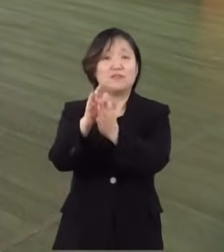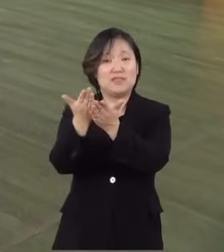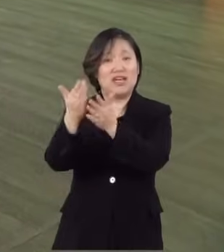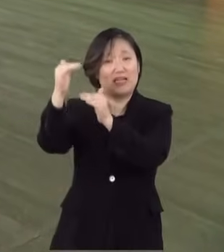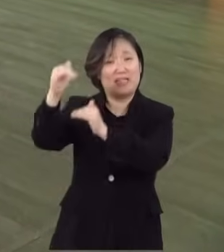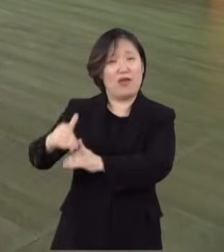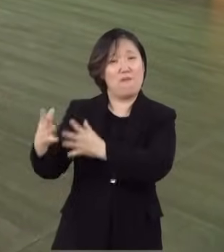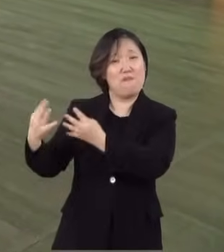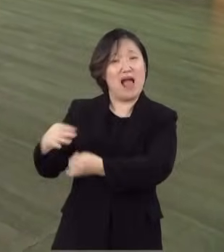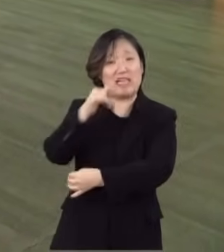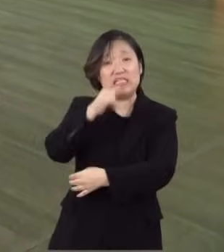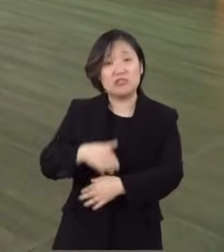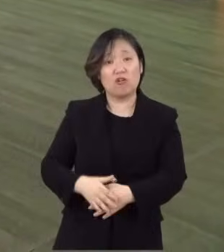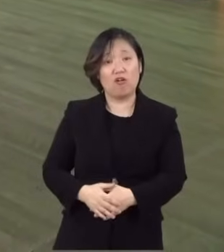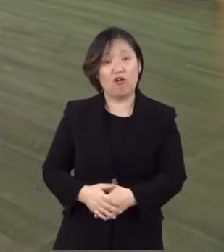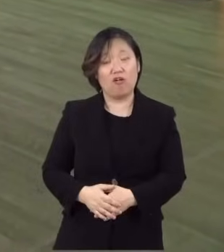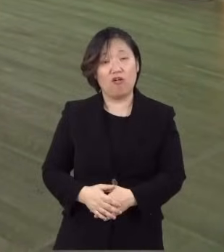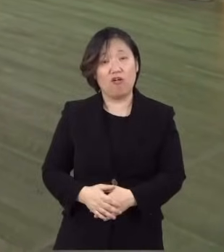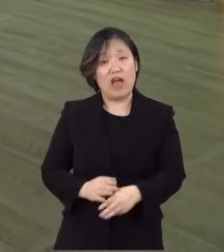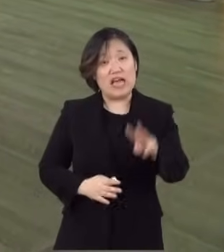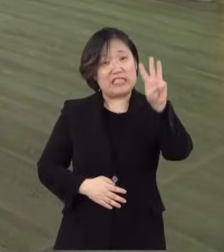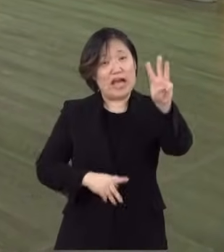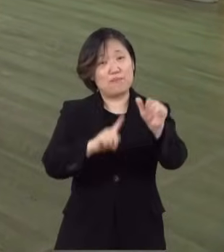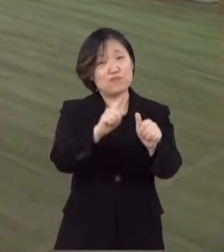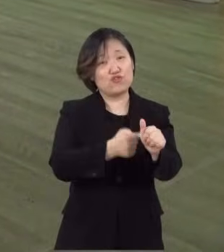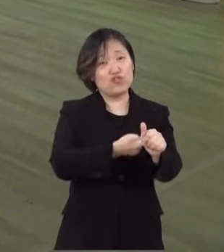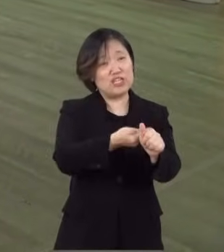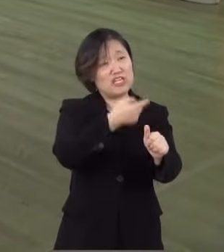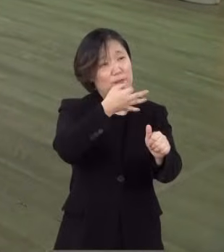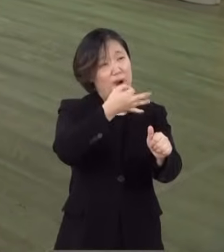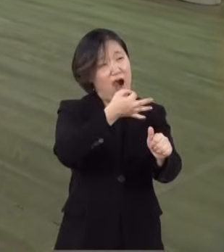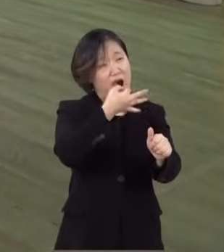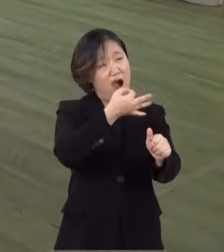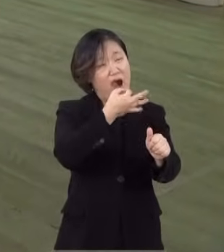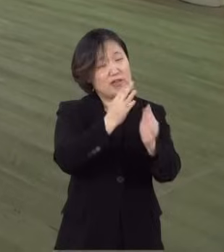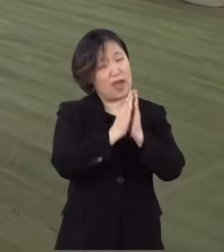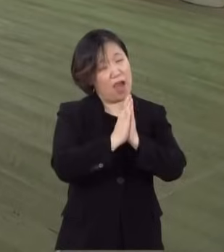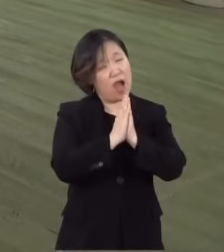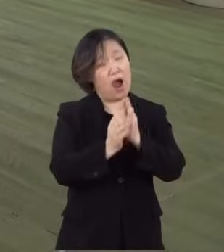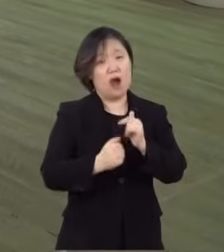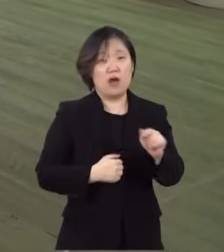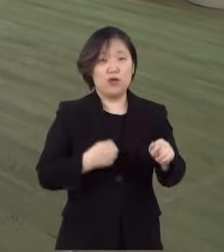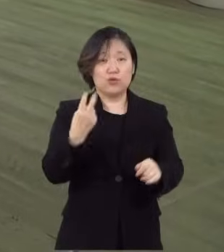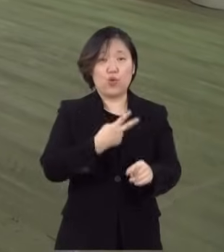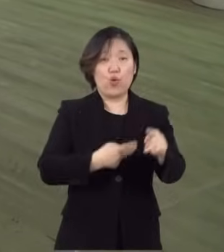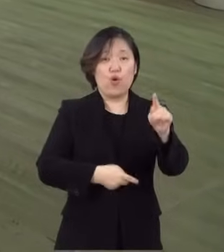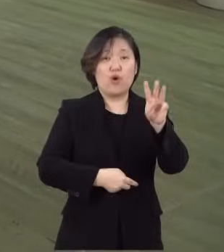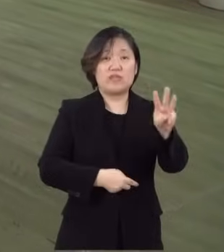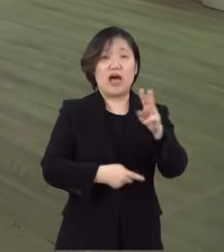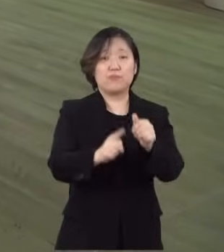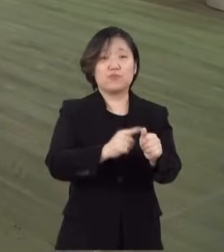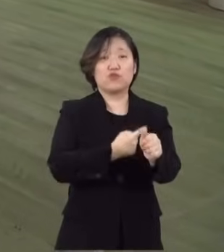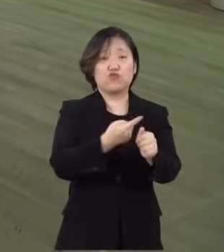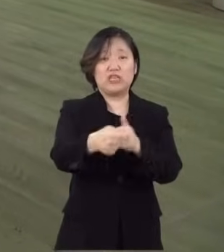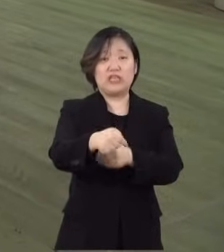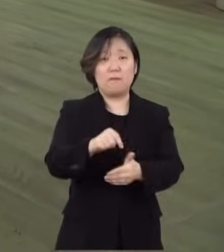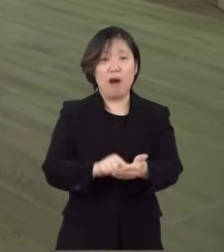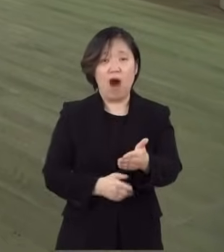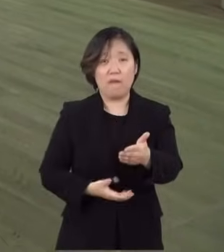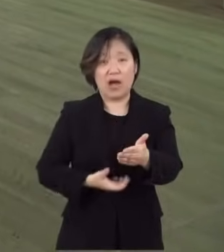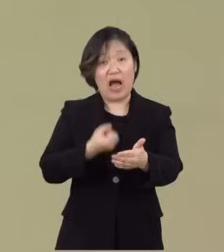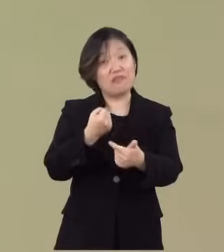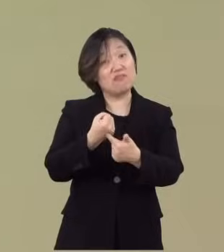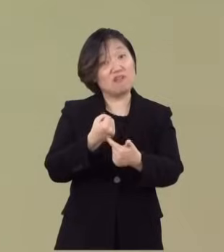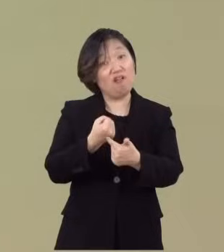수없이 이야기했지만 귀를 하는 것만으로도 삼귀의 마음을 일으킨